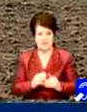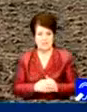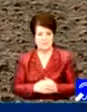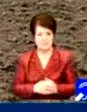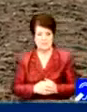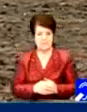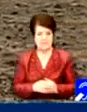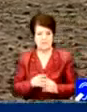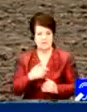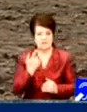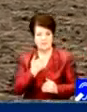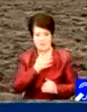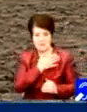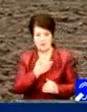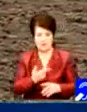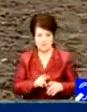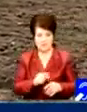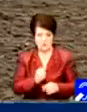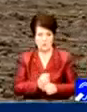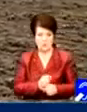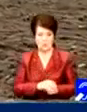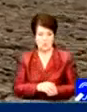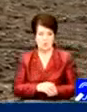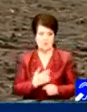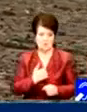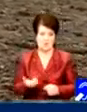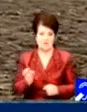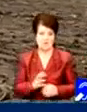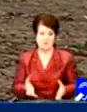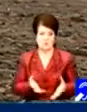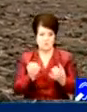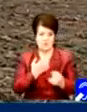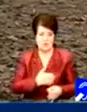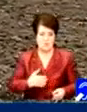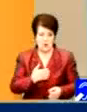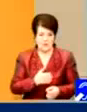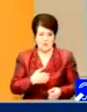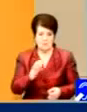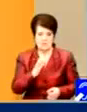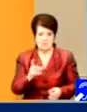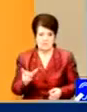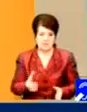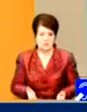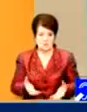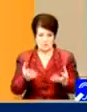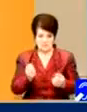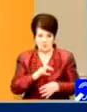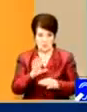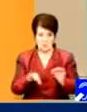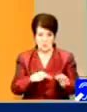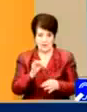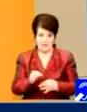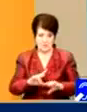statului, strategiile statului prevăd acest lucru, noi doar vinem să susținem. Este important ca să susținem proiectele